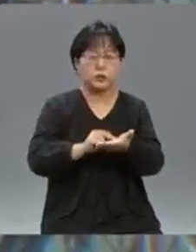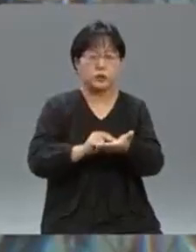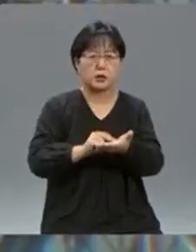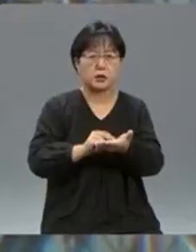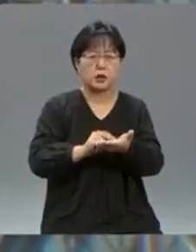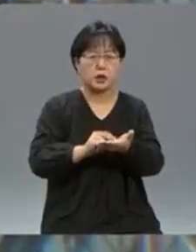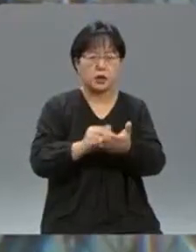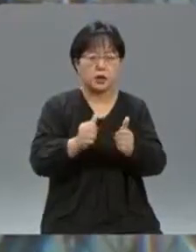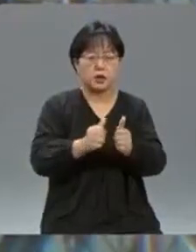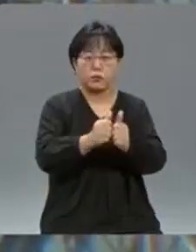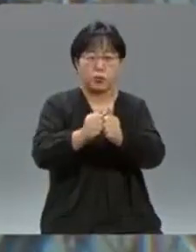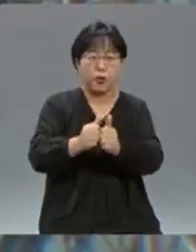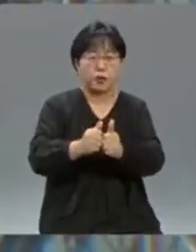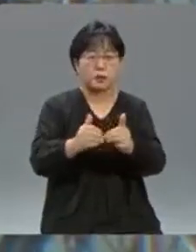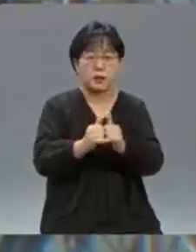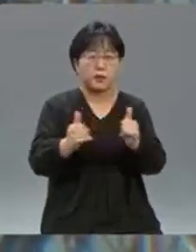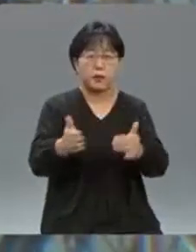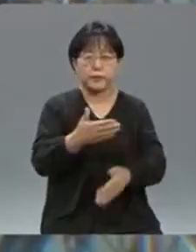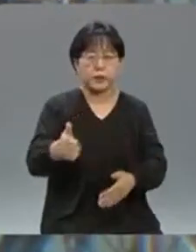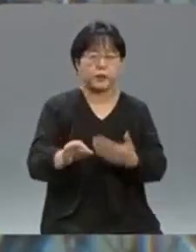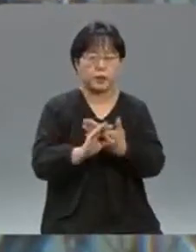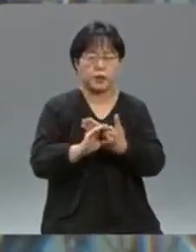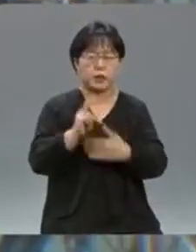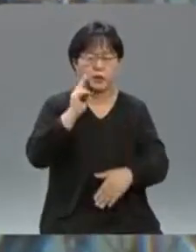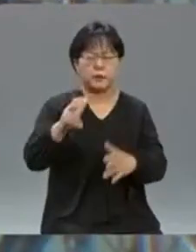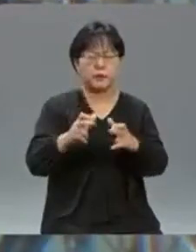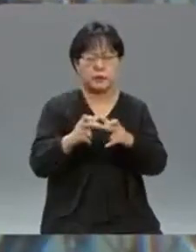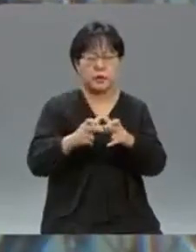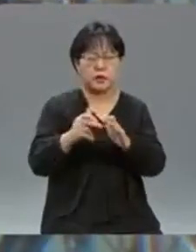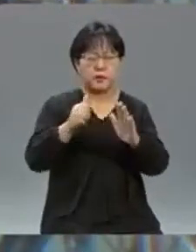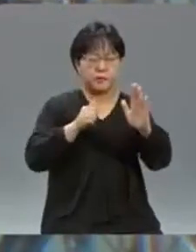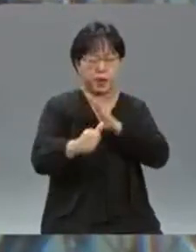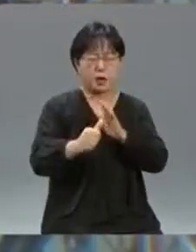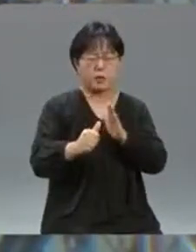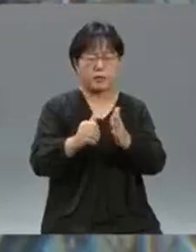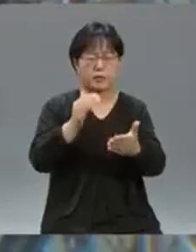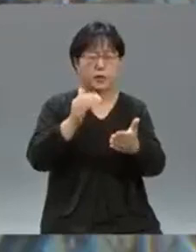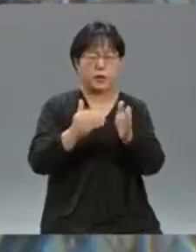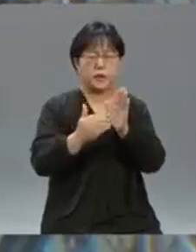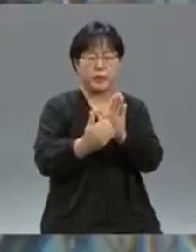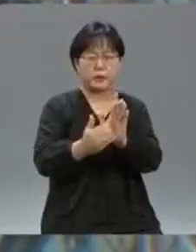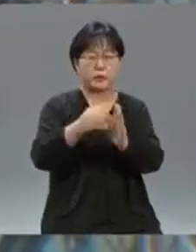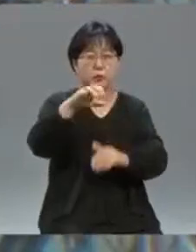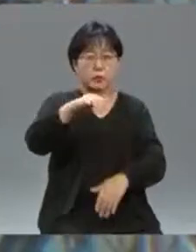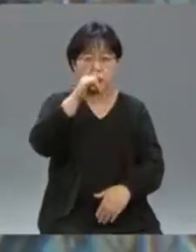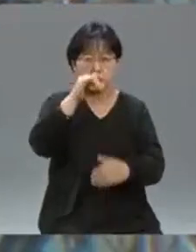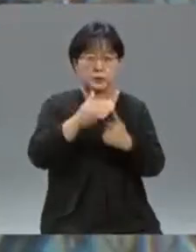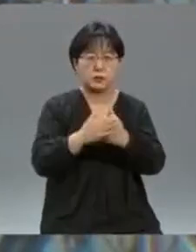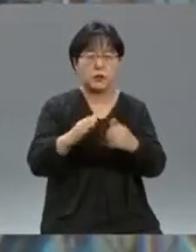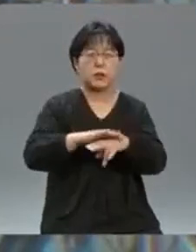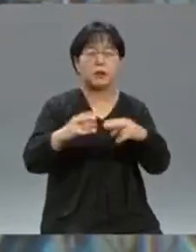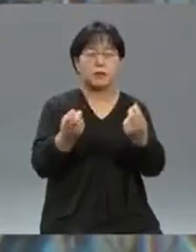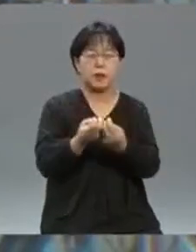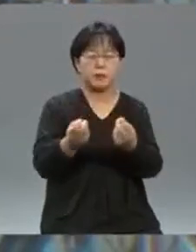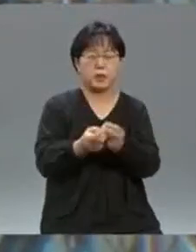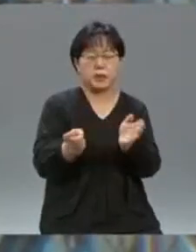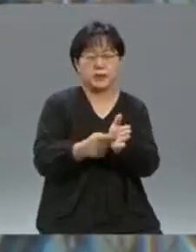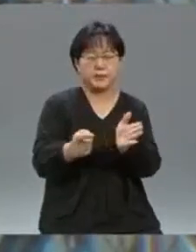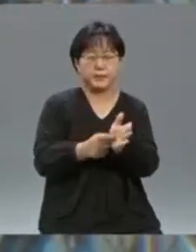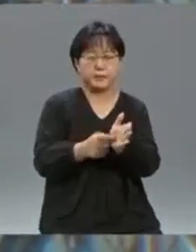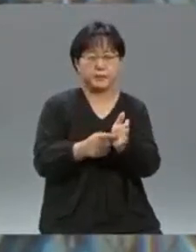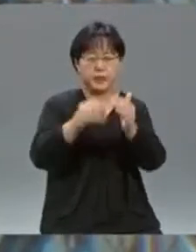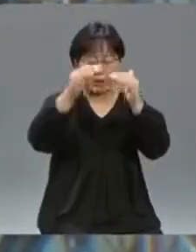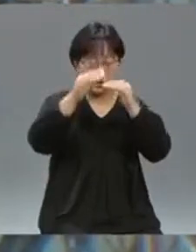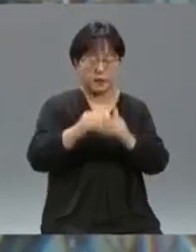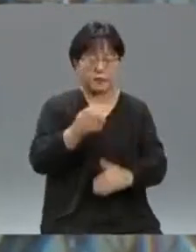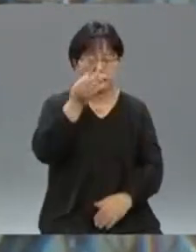동성 동행인이 없으면 중증 장애인의 출입 자체를 허용하지 않는 곳이 많아서 대책 마련이 시급해 보입니다